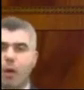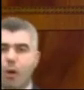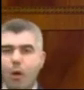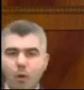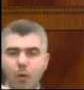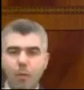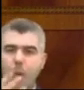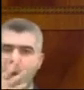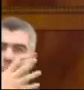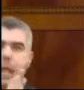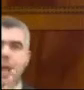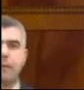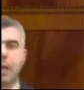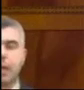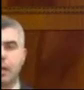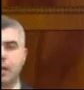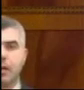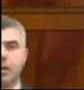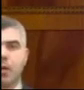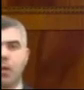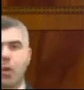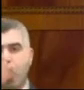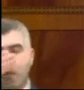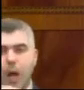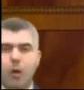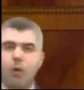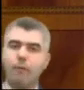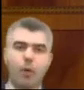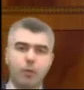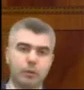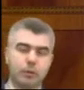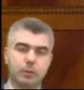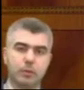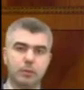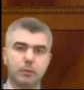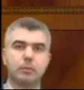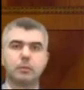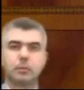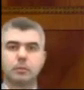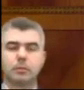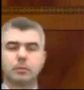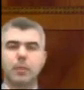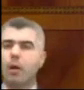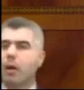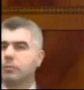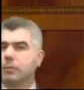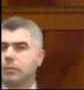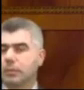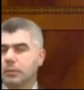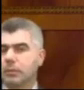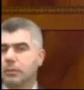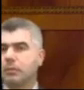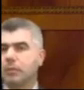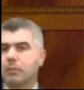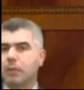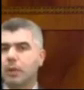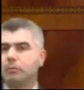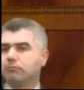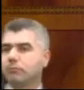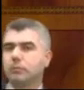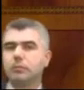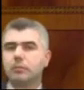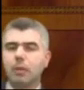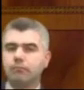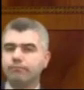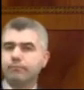الأسواق المواد الأولية، ولا يريدون تقديم أي هدايا لا للمغرب ولا لإفريقيا ولا لفرنسا. وبالتالي إذا أردنا أن نواجه كل